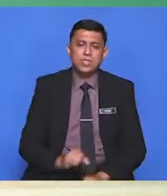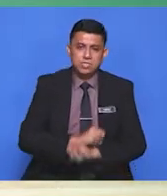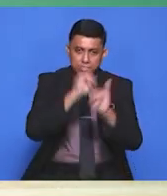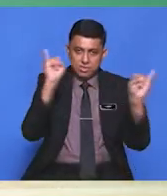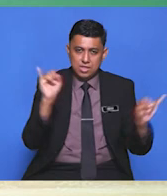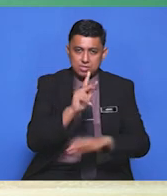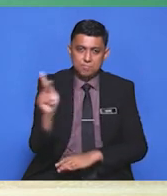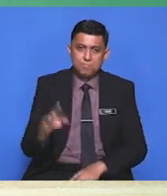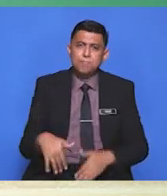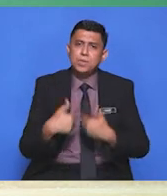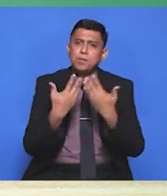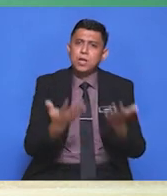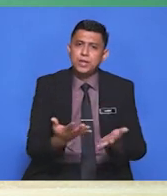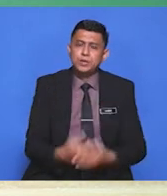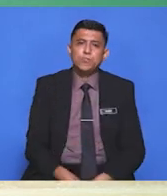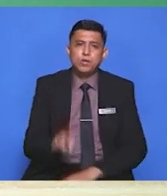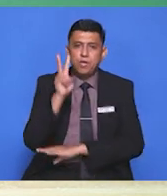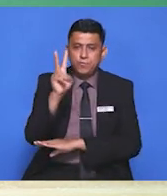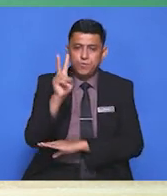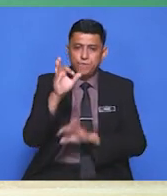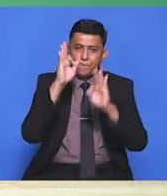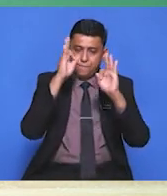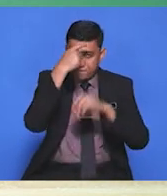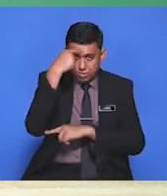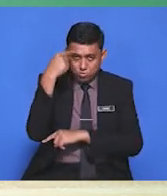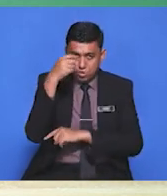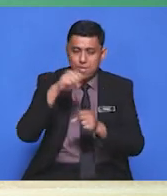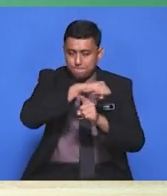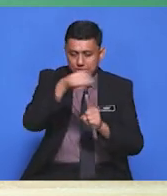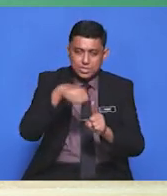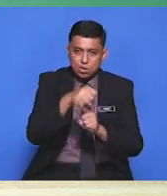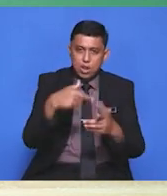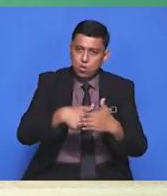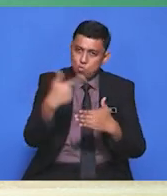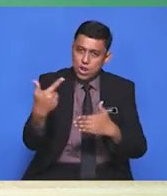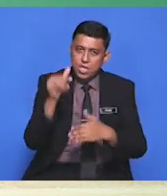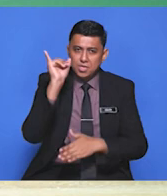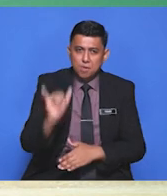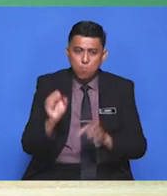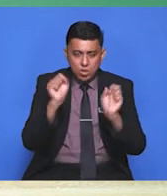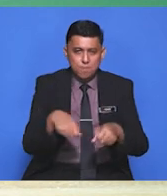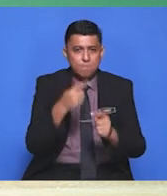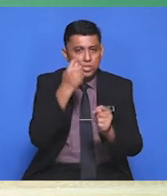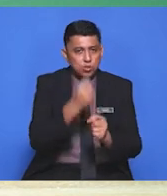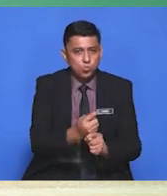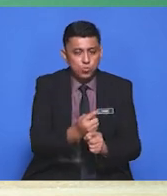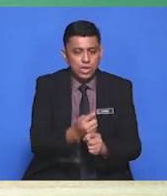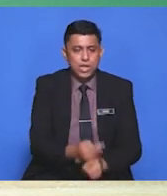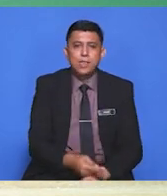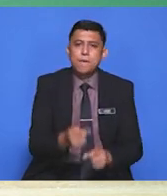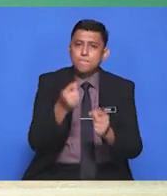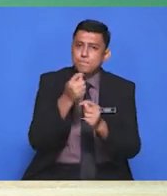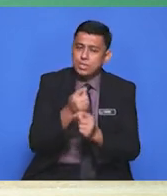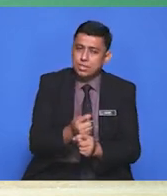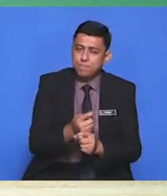jelaskan bagaimana dua faktor persekitaran luaran yang boleh